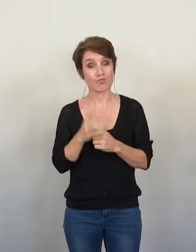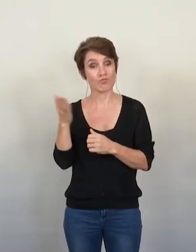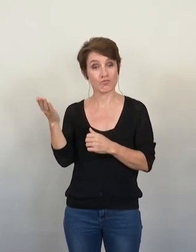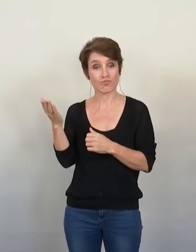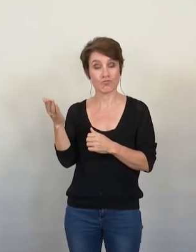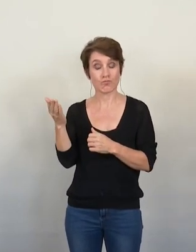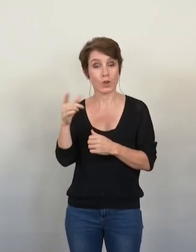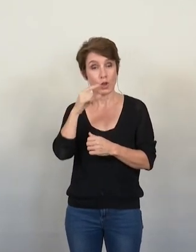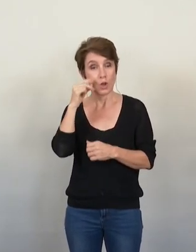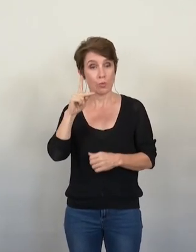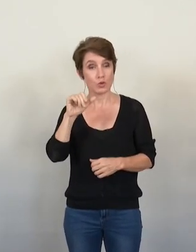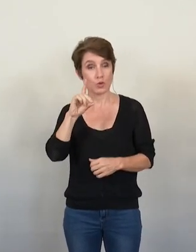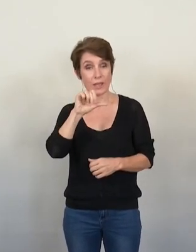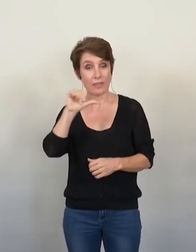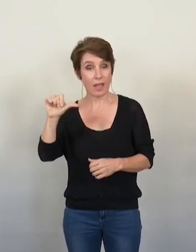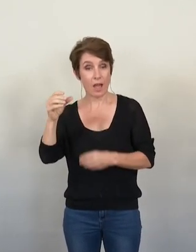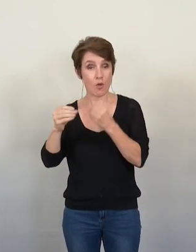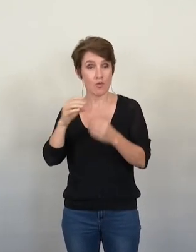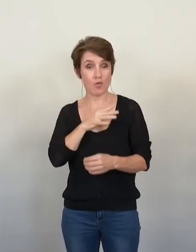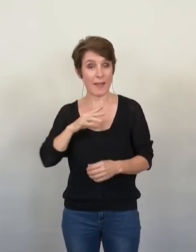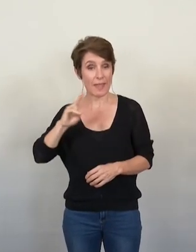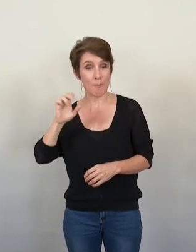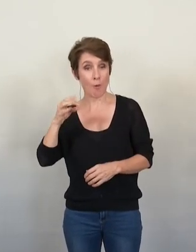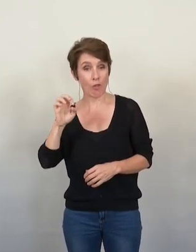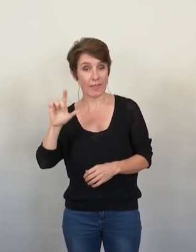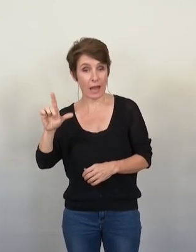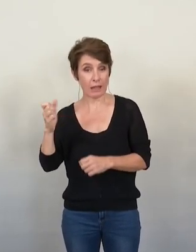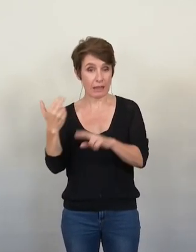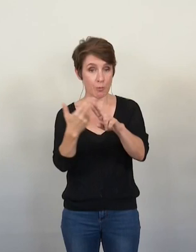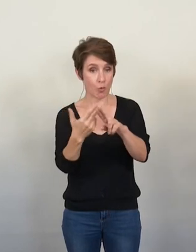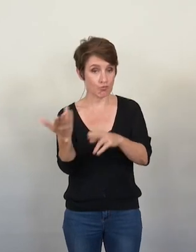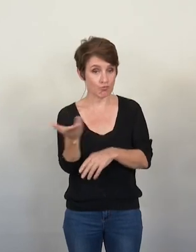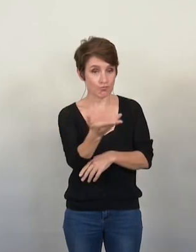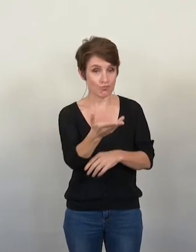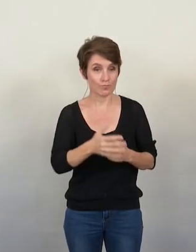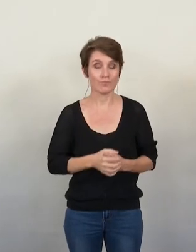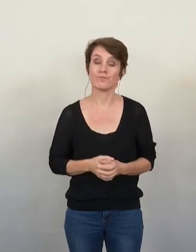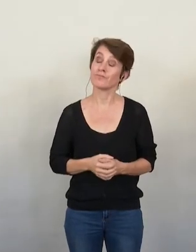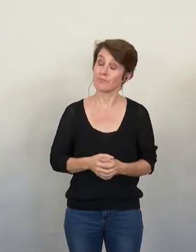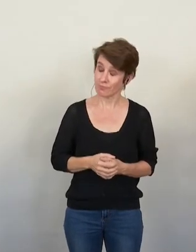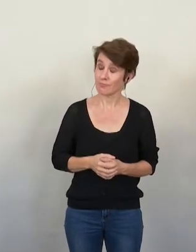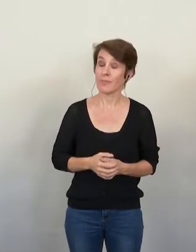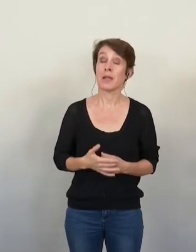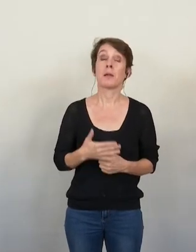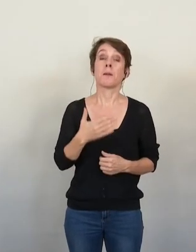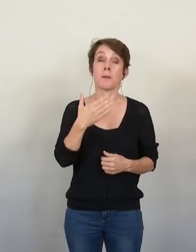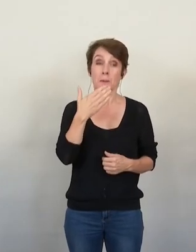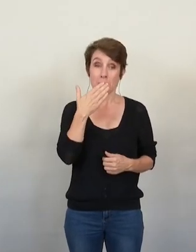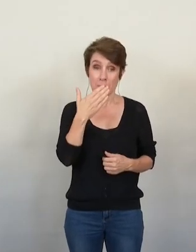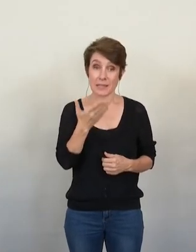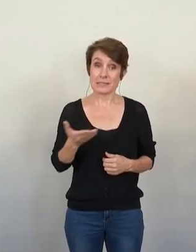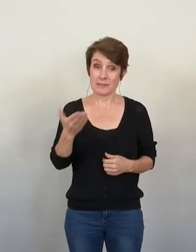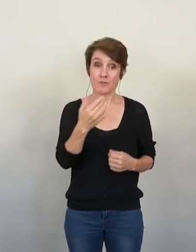Pantel quelques éléments de réponse oui merci Monsieur le Maire merci aux différents intervenant pour leur demande de